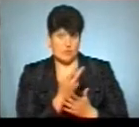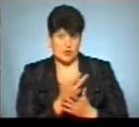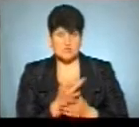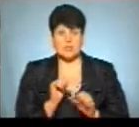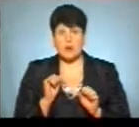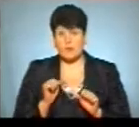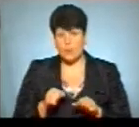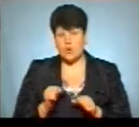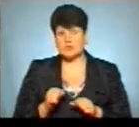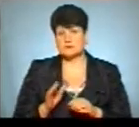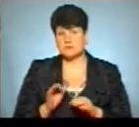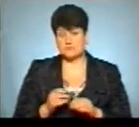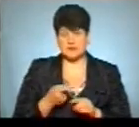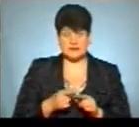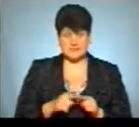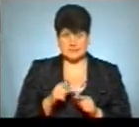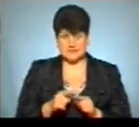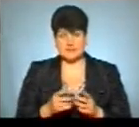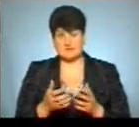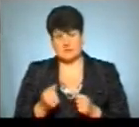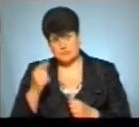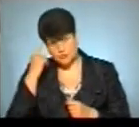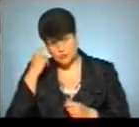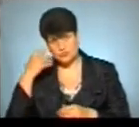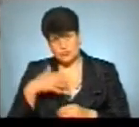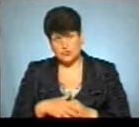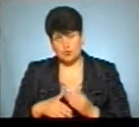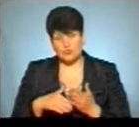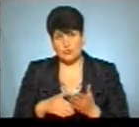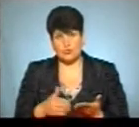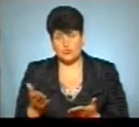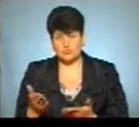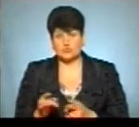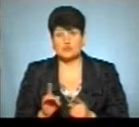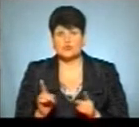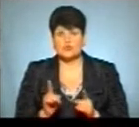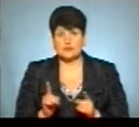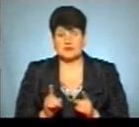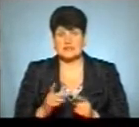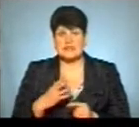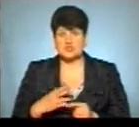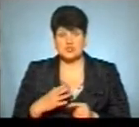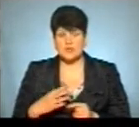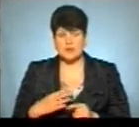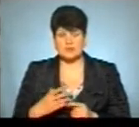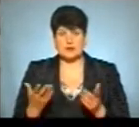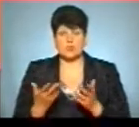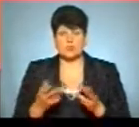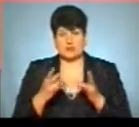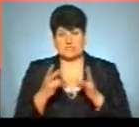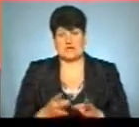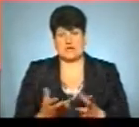Може, вони якраз візьмуться за розум і допоможуть, щоб не дочекалися якоїсь